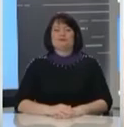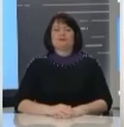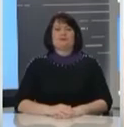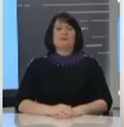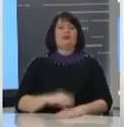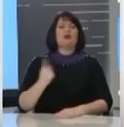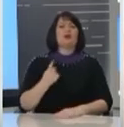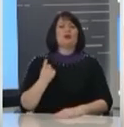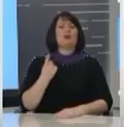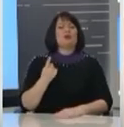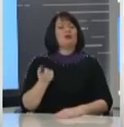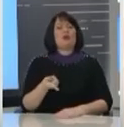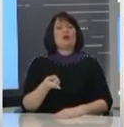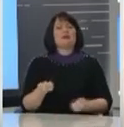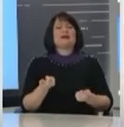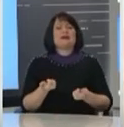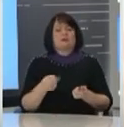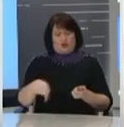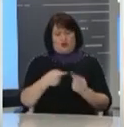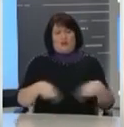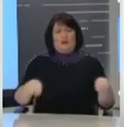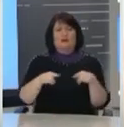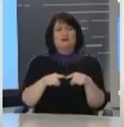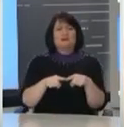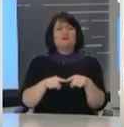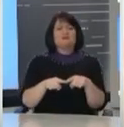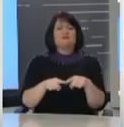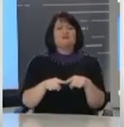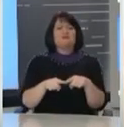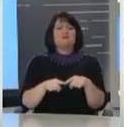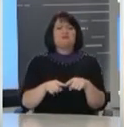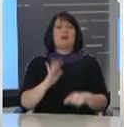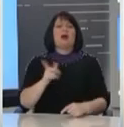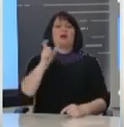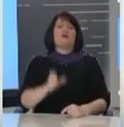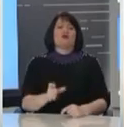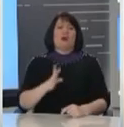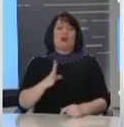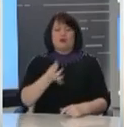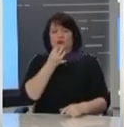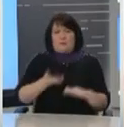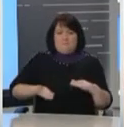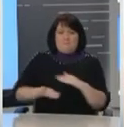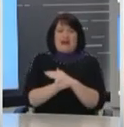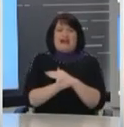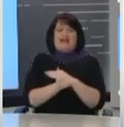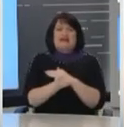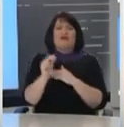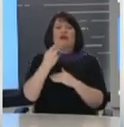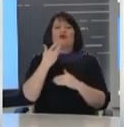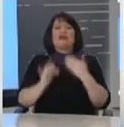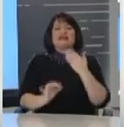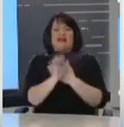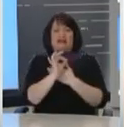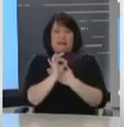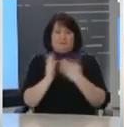Συχνά πυκνά σε αυτήν εδώ την αίθουσα, εάν οποιοδήποτε κάνει μία μήνυση κατά ενός βουλευτού της Χρυσής